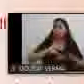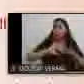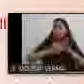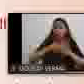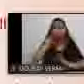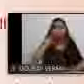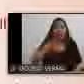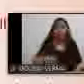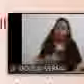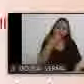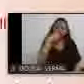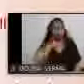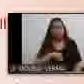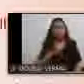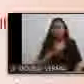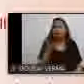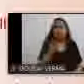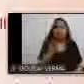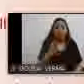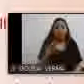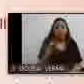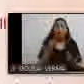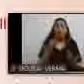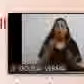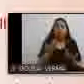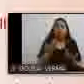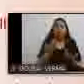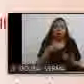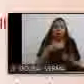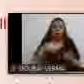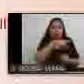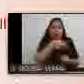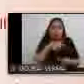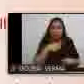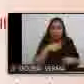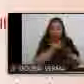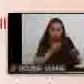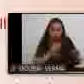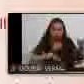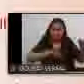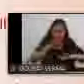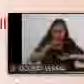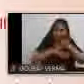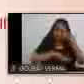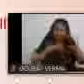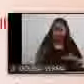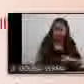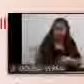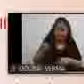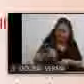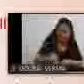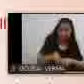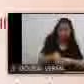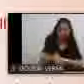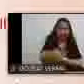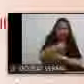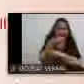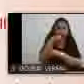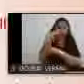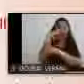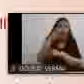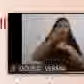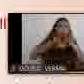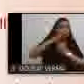skills, हमारे बच्चों में जब तक हम intervene नहीं करेंगे, जब तक हम उनको जल्दी support नहीं करेंगे,